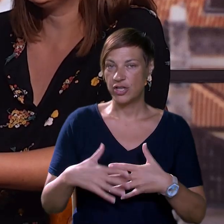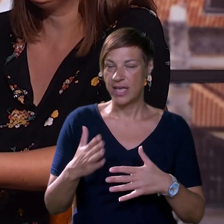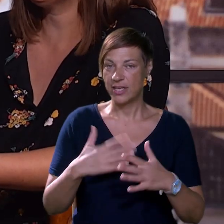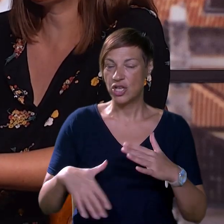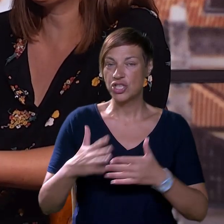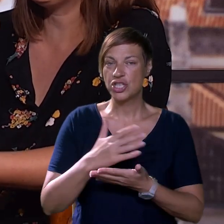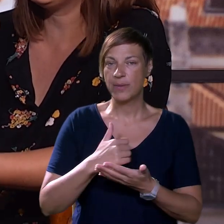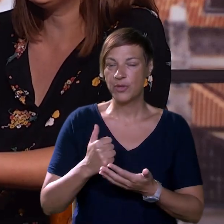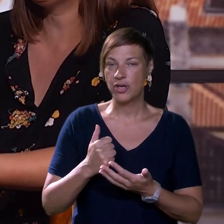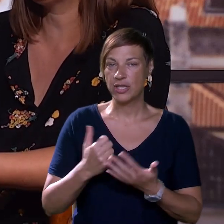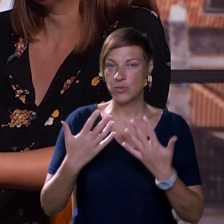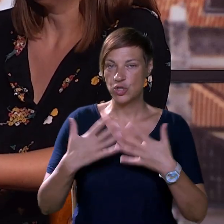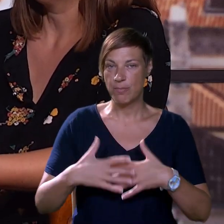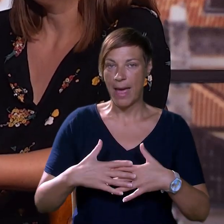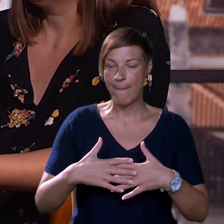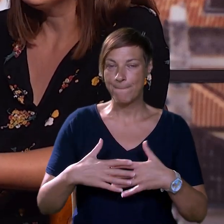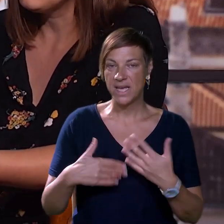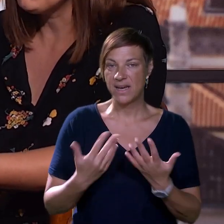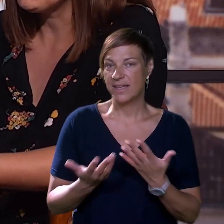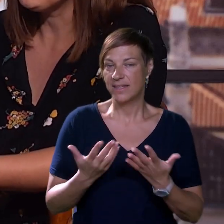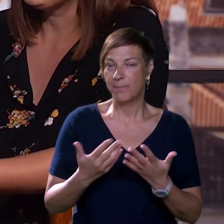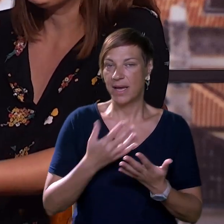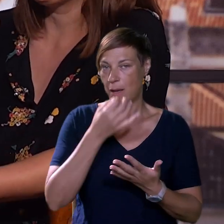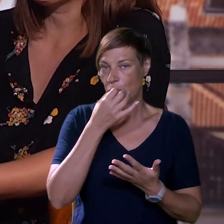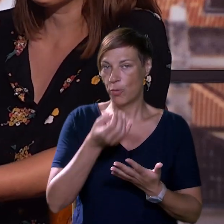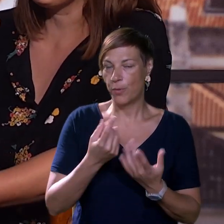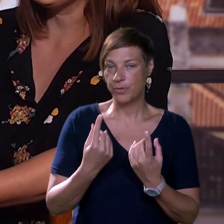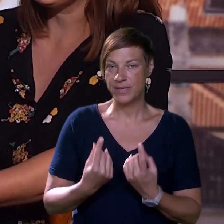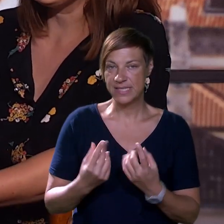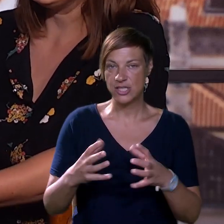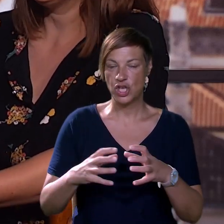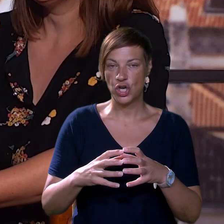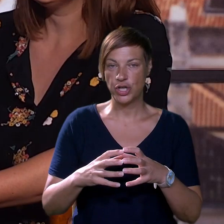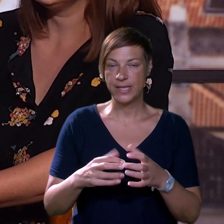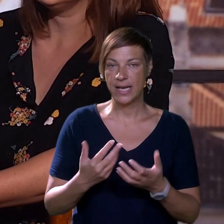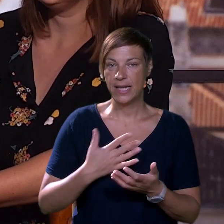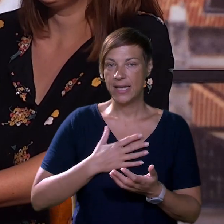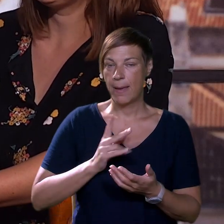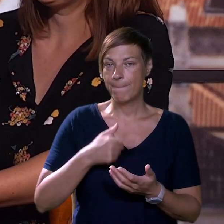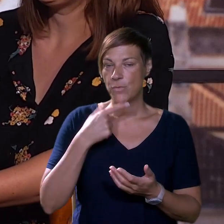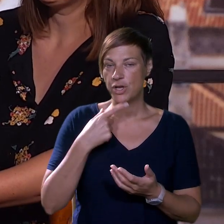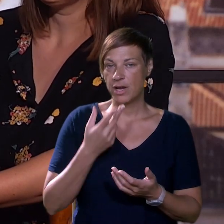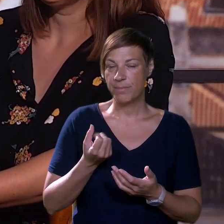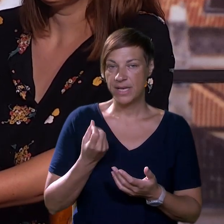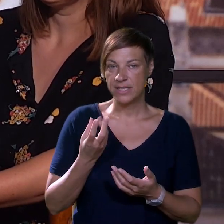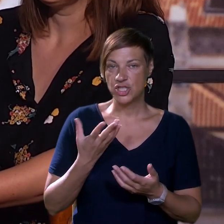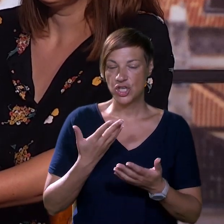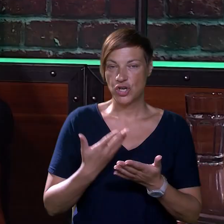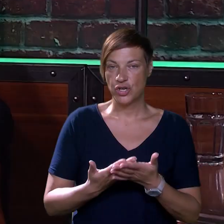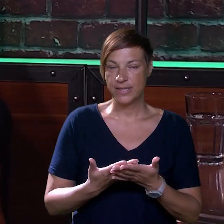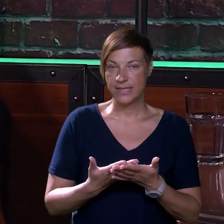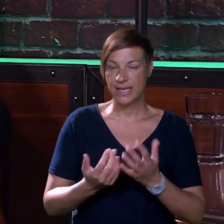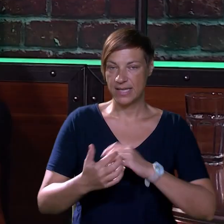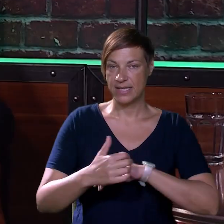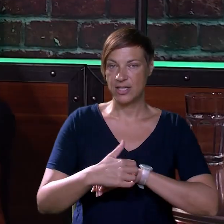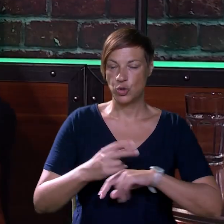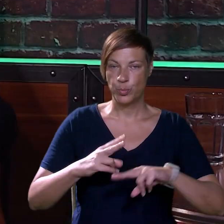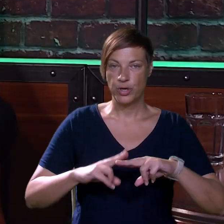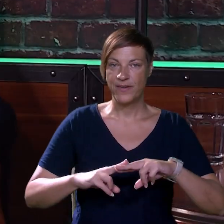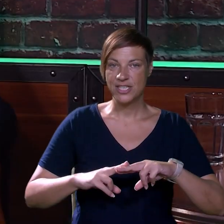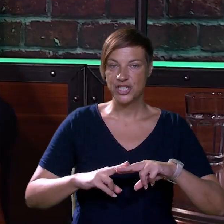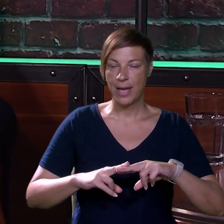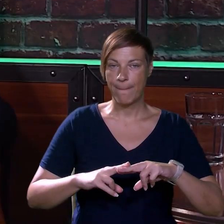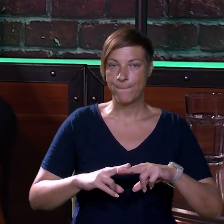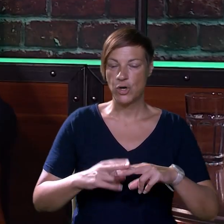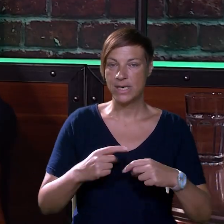tehnološkim dostignućima, aparatima, da, kako po tom pitanju stoji vaš odjel? Ma evo, ja moram reći, od kad je Dubrovačke